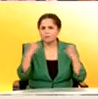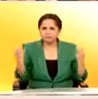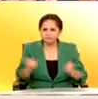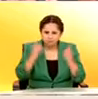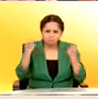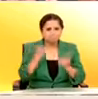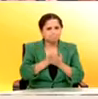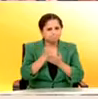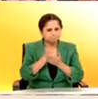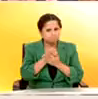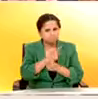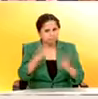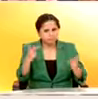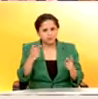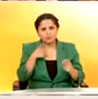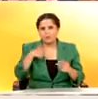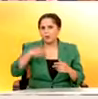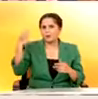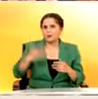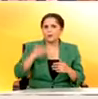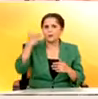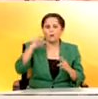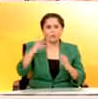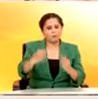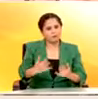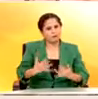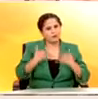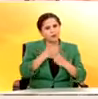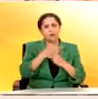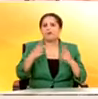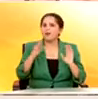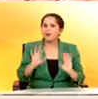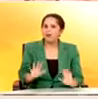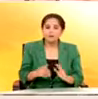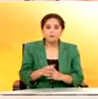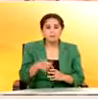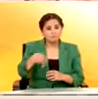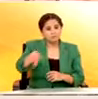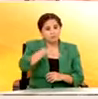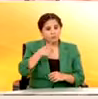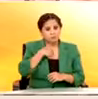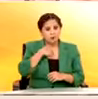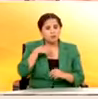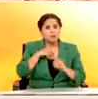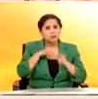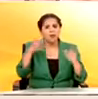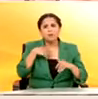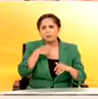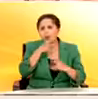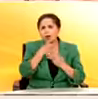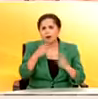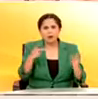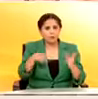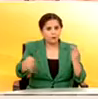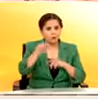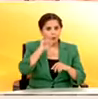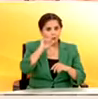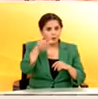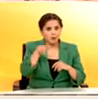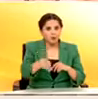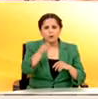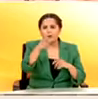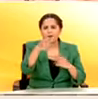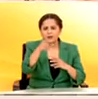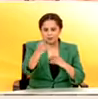प्रयास मुझे नए सिरे से प्रेरित करते हैं। अपने संदेशों में आप जो सुझाव भेजते